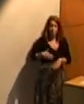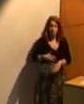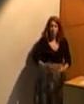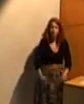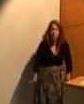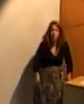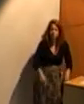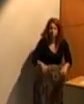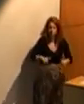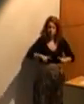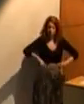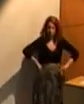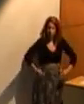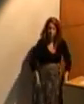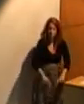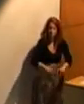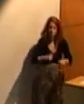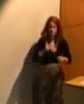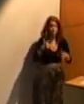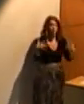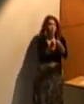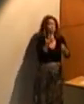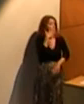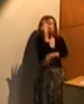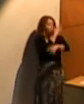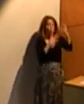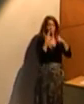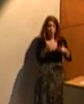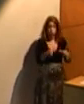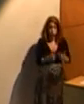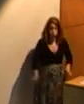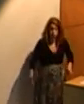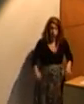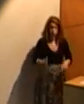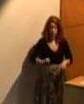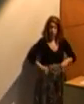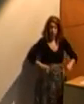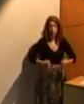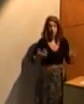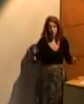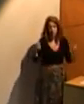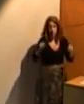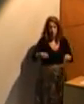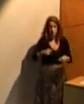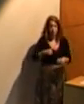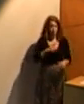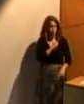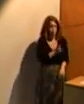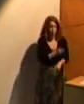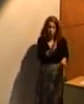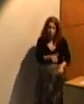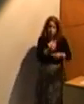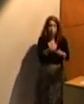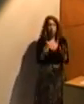mises comme des prothèses il n'a pas demandé à avoir un accident en lui mais des prothèses ça lui permet de continuer de faire du sport et ça s'est très très